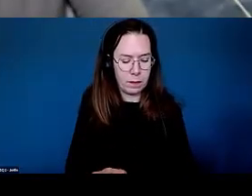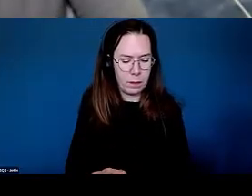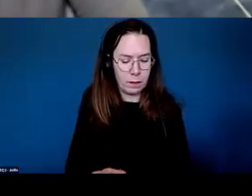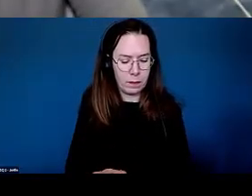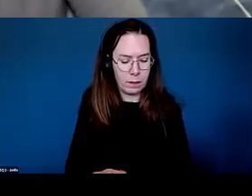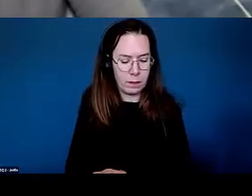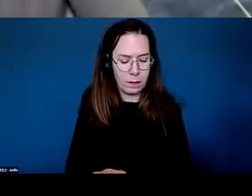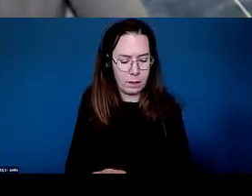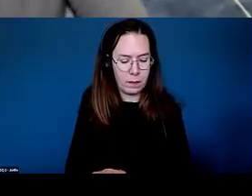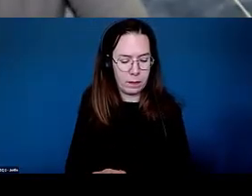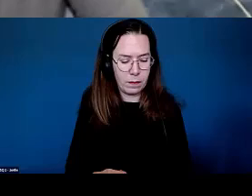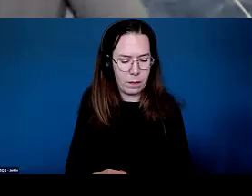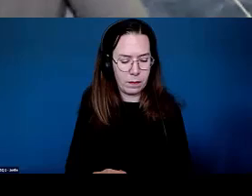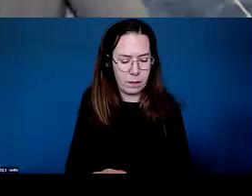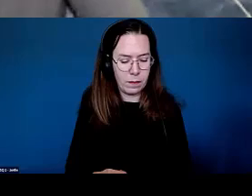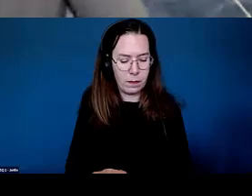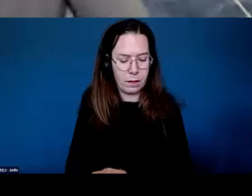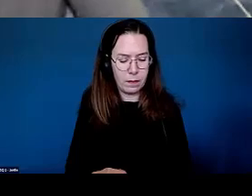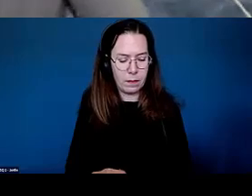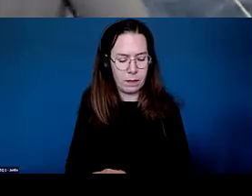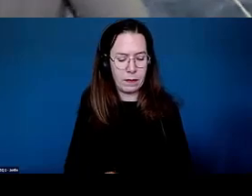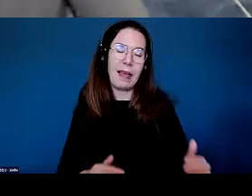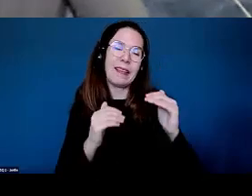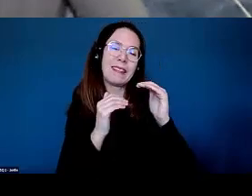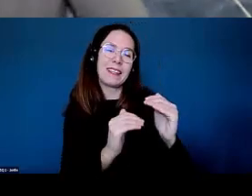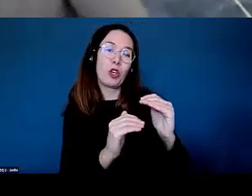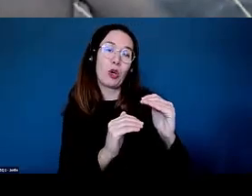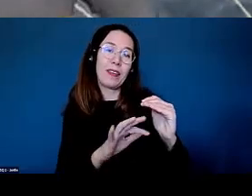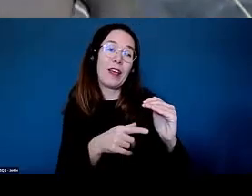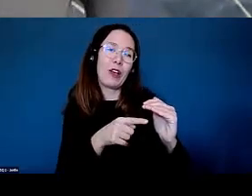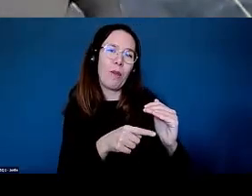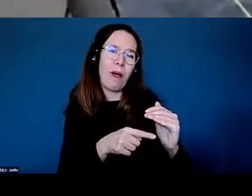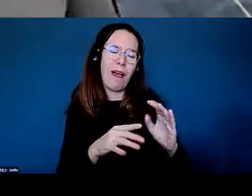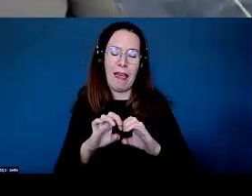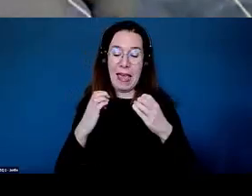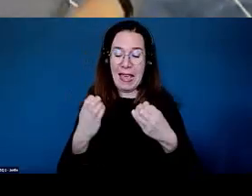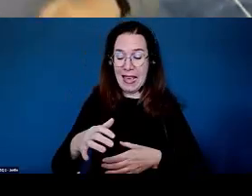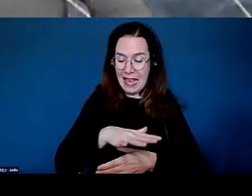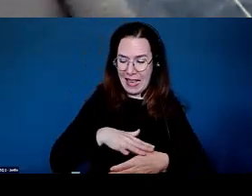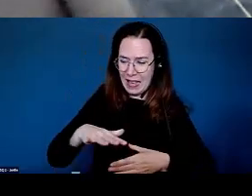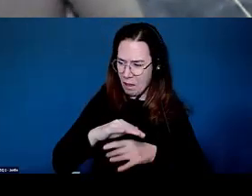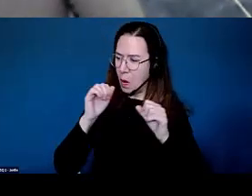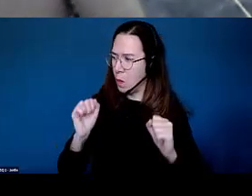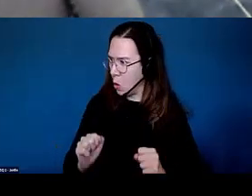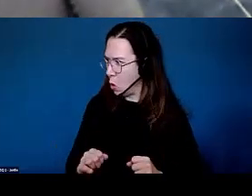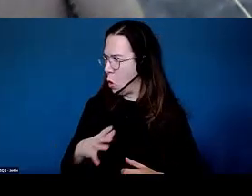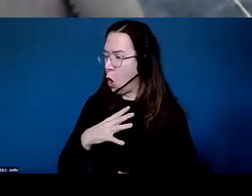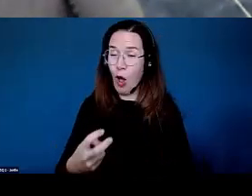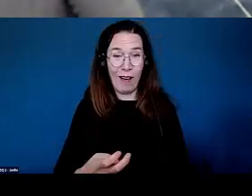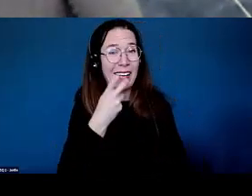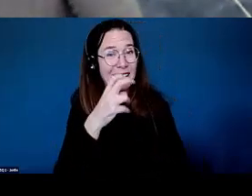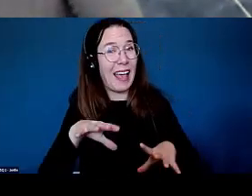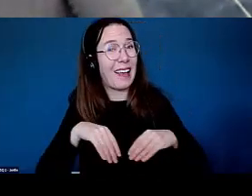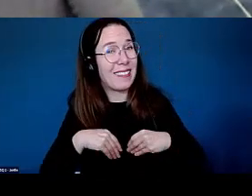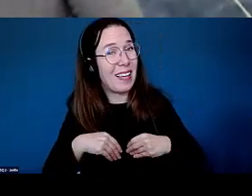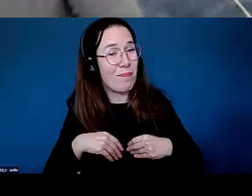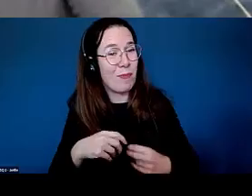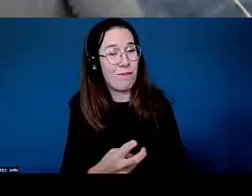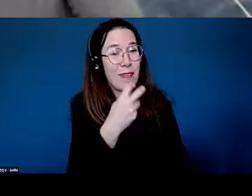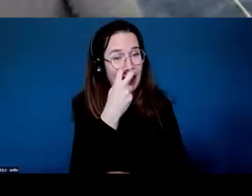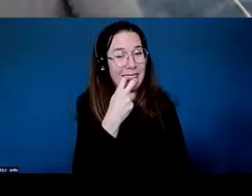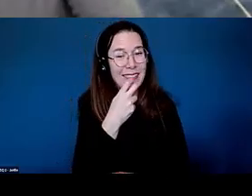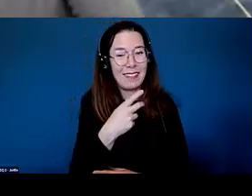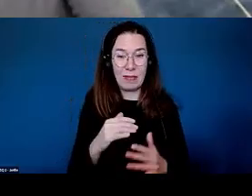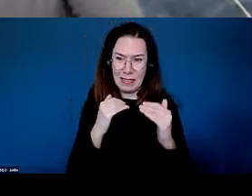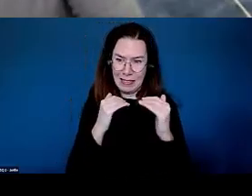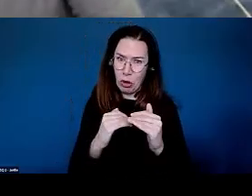la meilleure manière de soutenir la sécurité, c'était de permettre à nos équipes de vivre avec des risques. Parfois, c'est